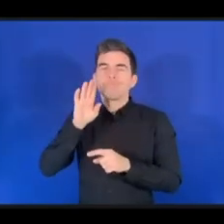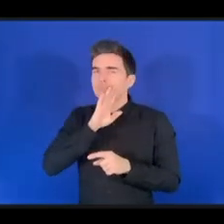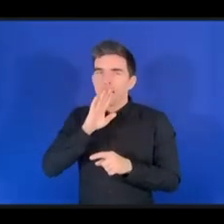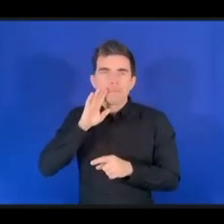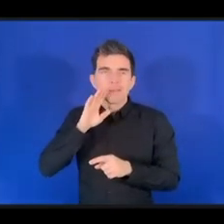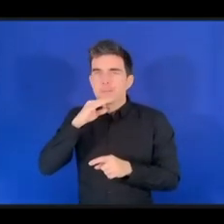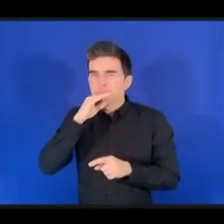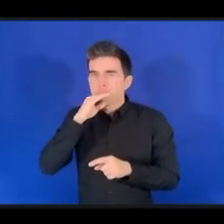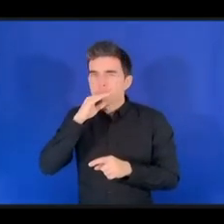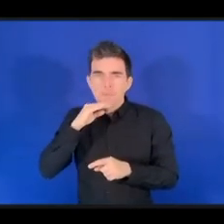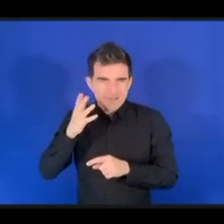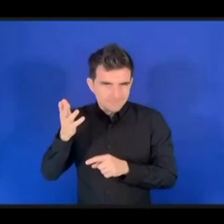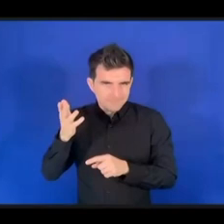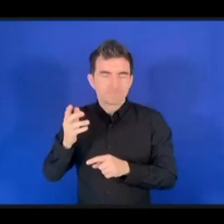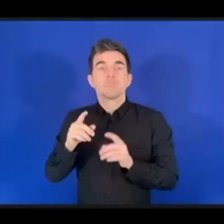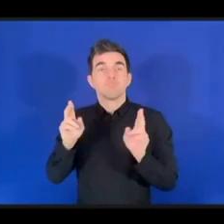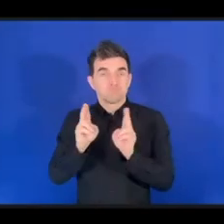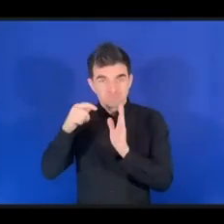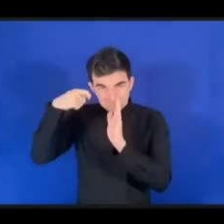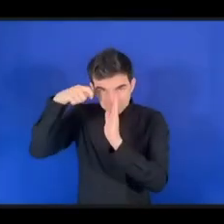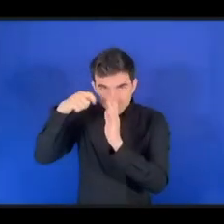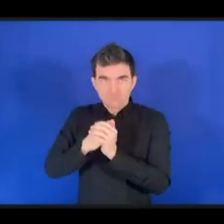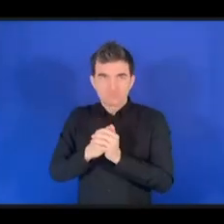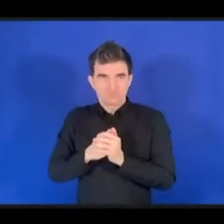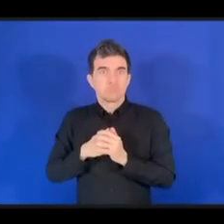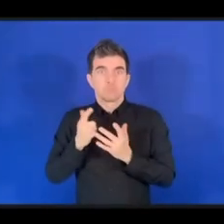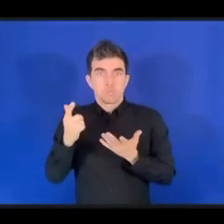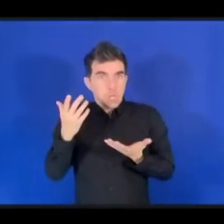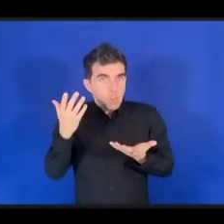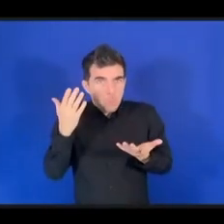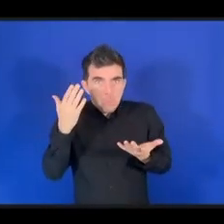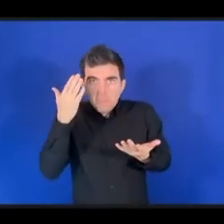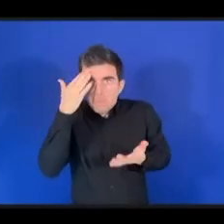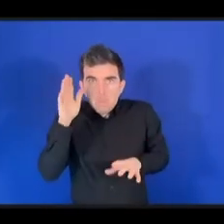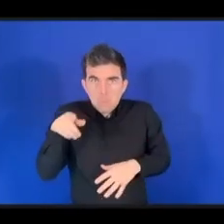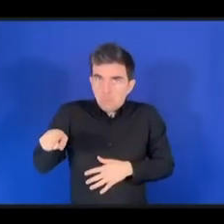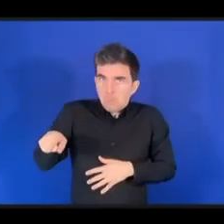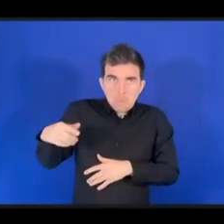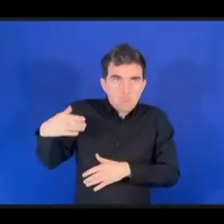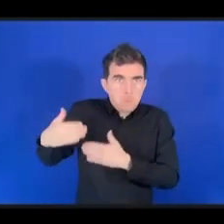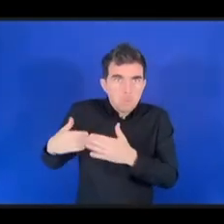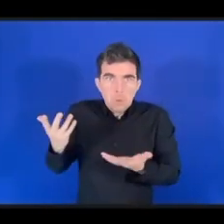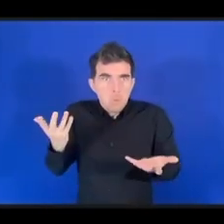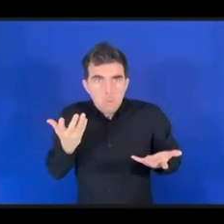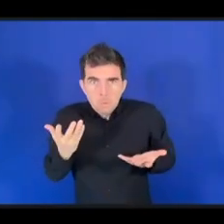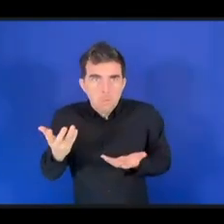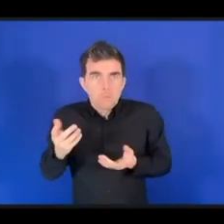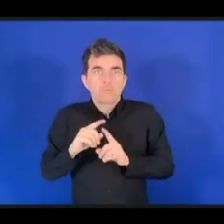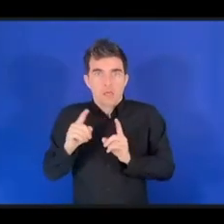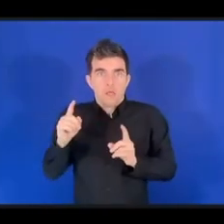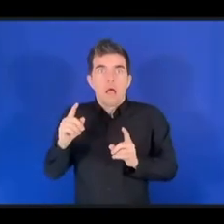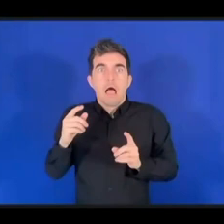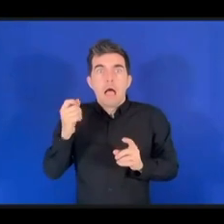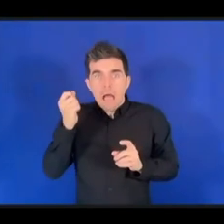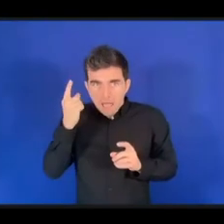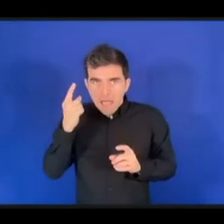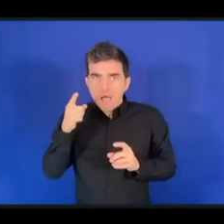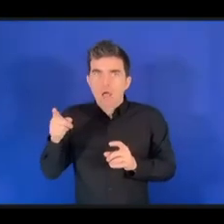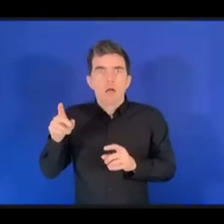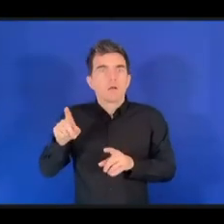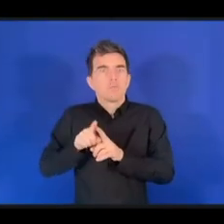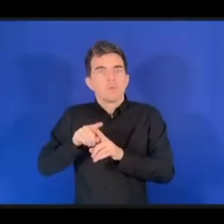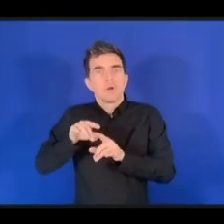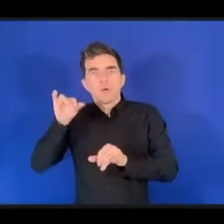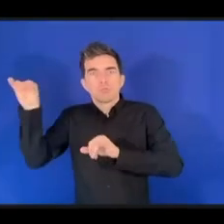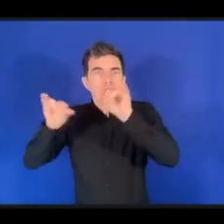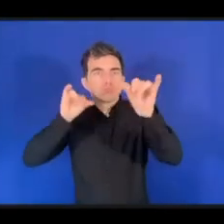absolument pas ce qu'il faisaent à l'époque mais qu'ils se sont dit que c'était quelque chose de sérieux quand il a commencé à voyager dans le monde entier avec